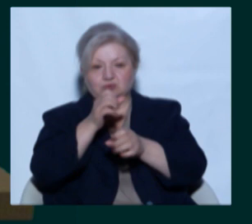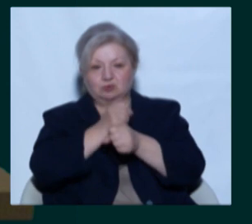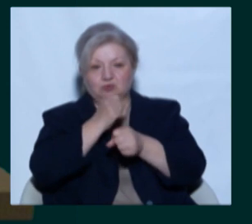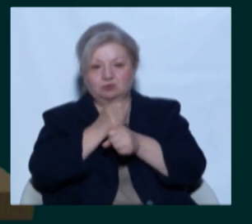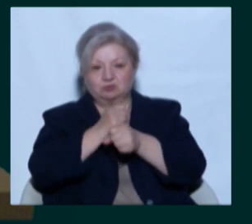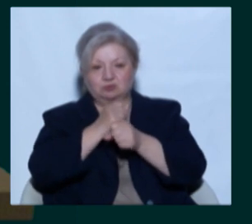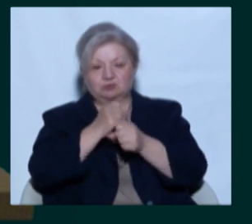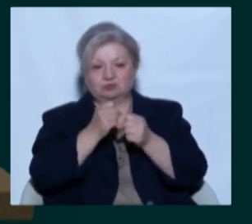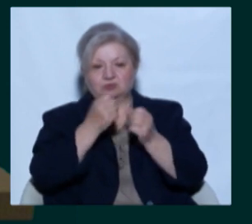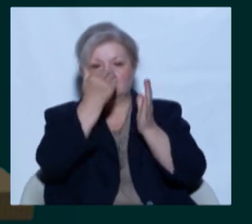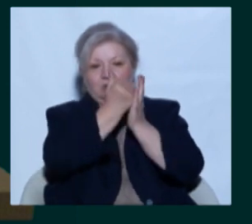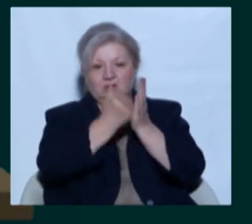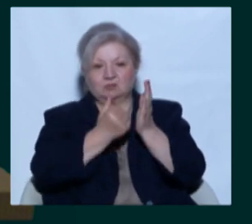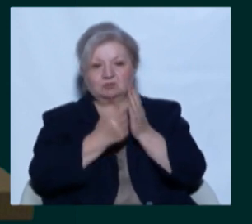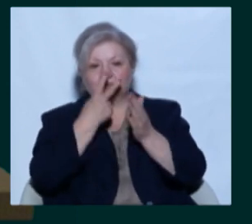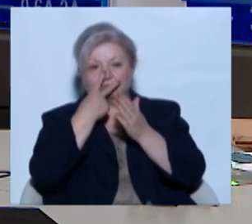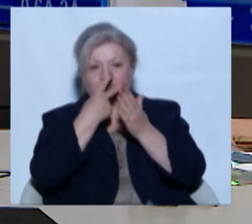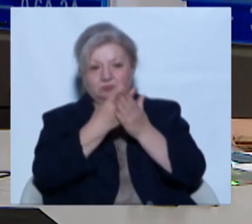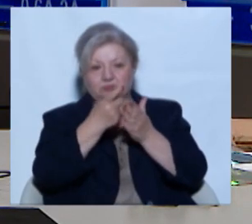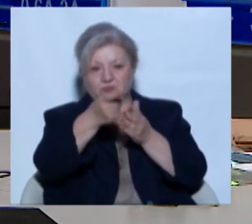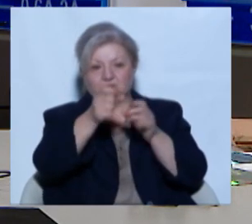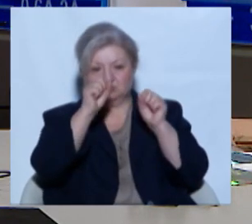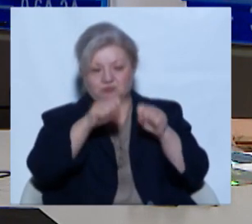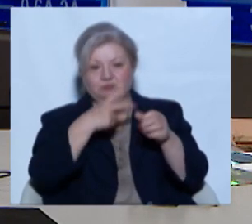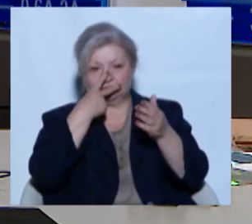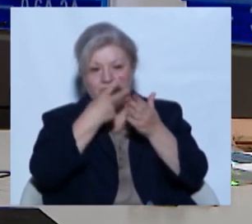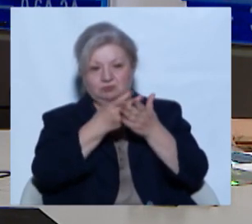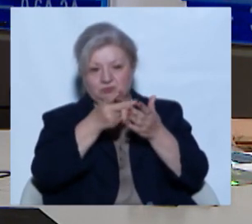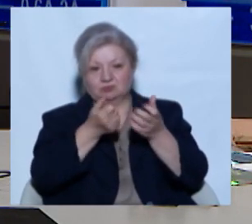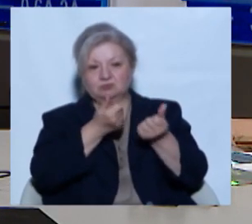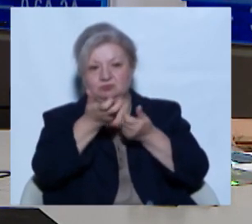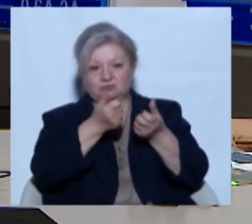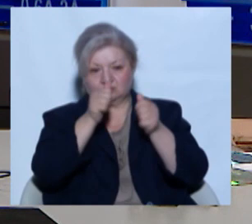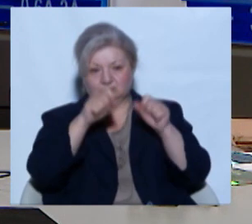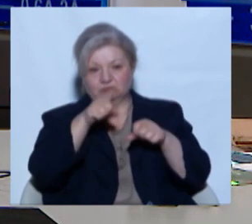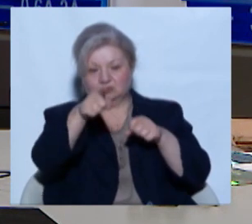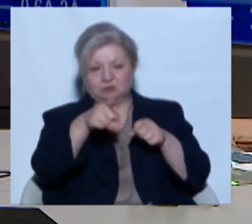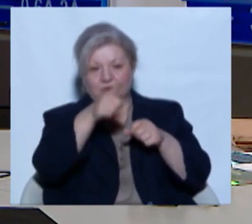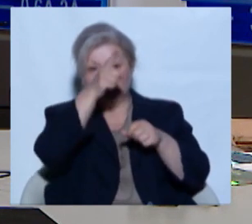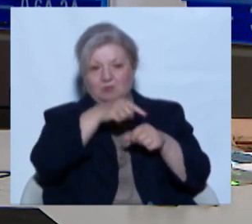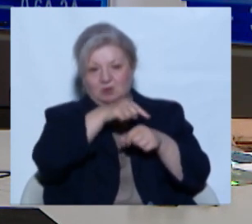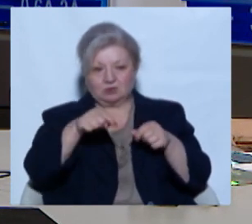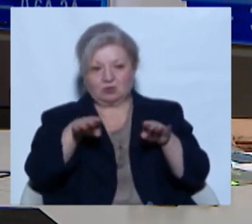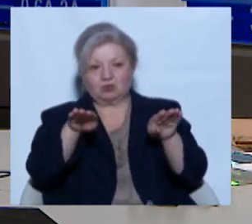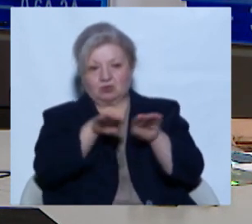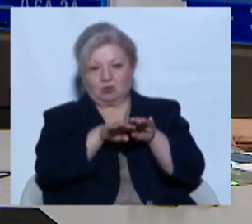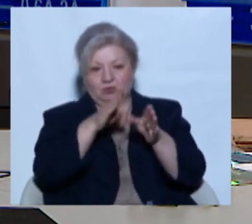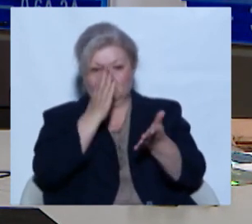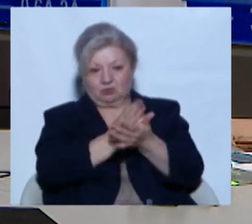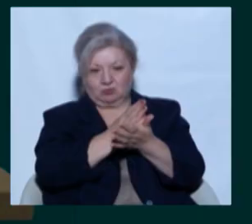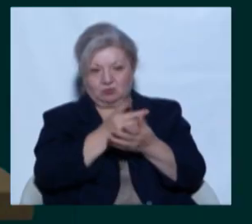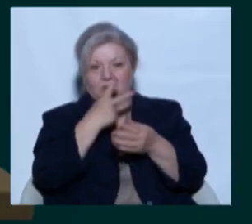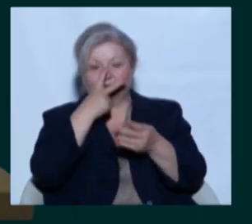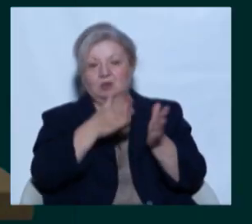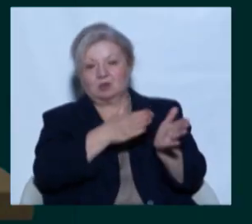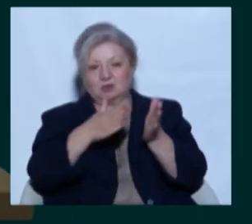მუშაობა. გრაფიკულათაც ვხედავთ, გრაფიკიდანაც შეგვიძლია მუშაობის განსაზღვრა, აი ამ მართკუთხედის ტოლია.